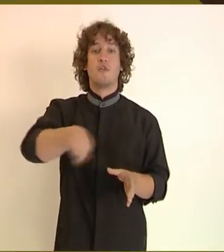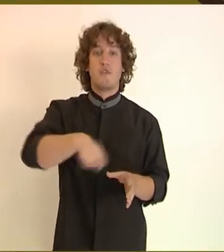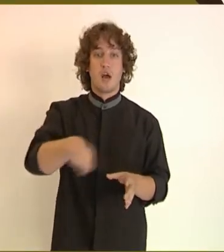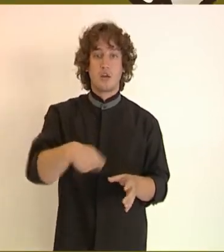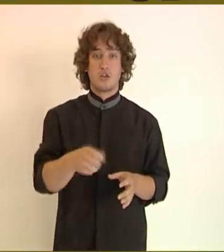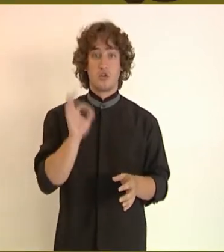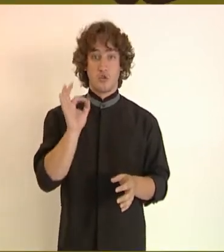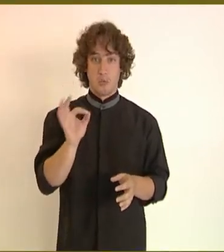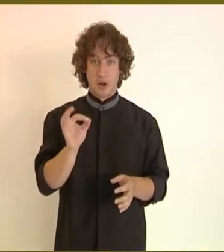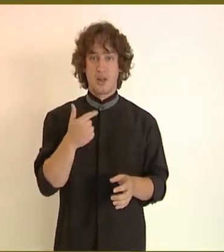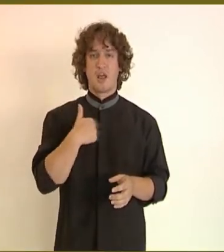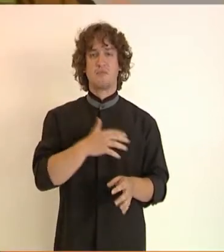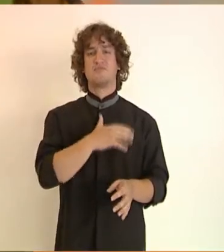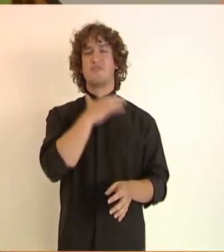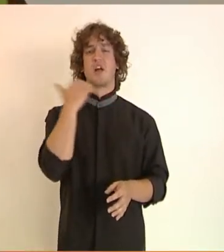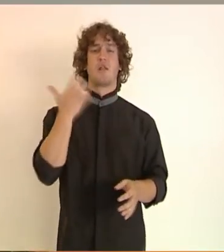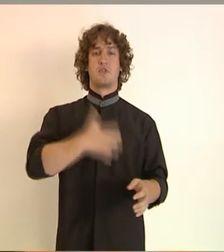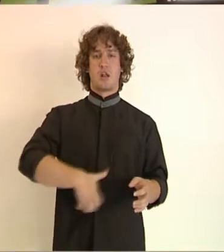I'm tired as a vlach.